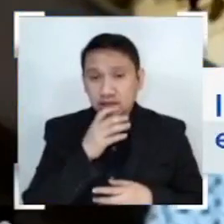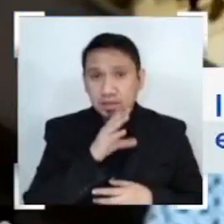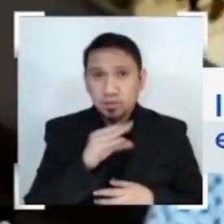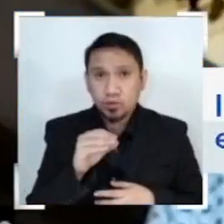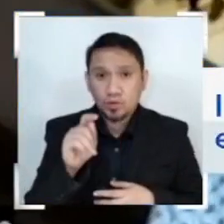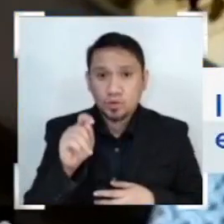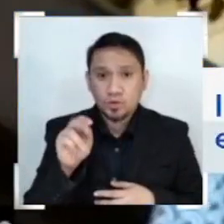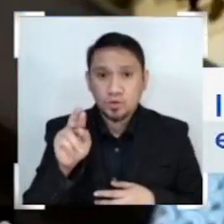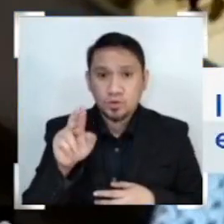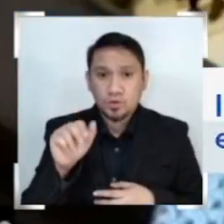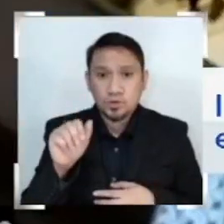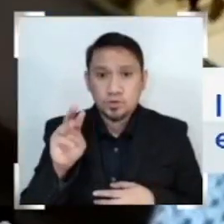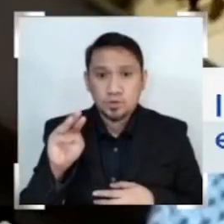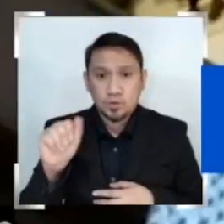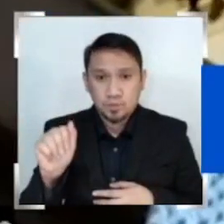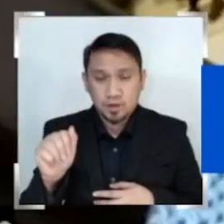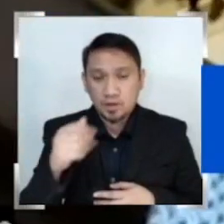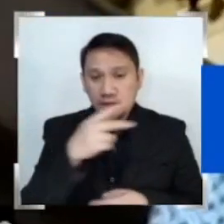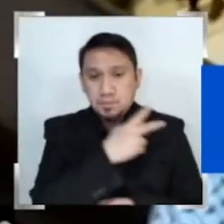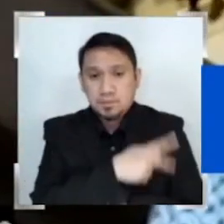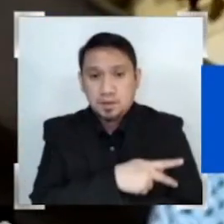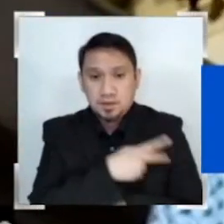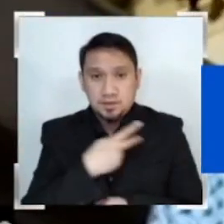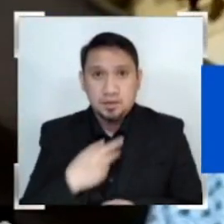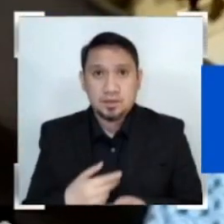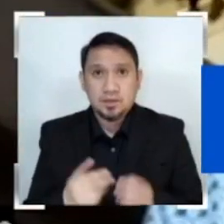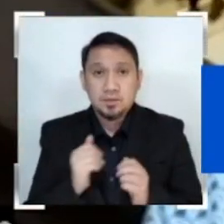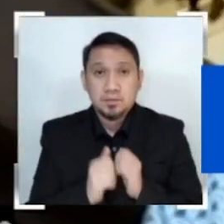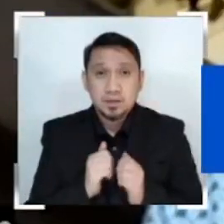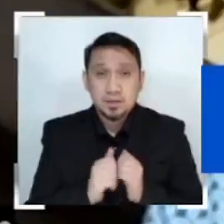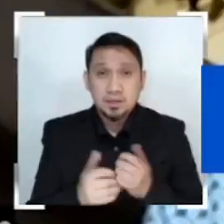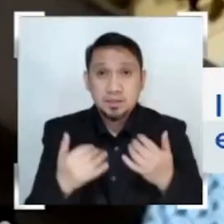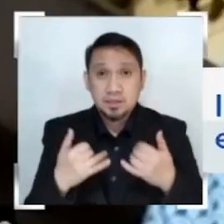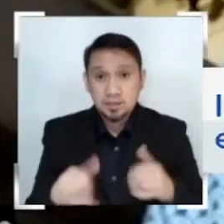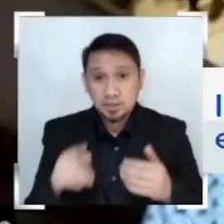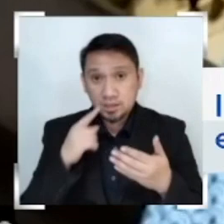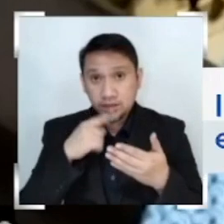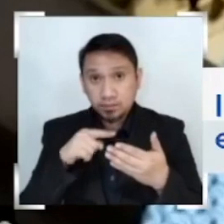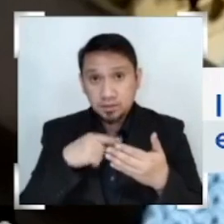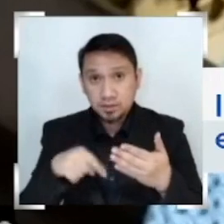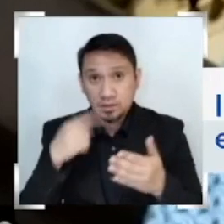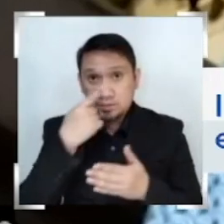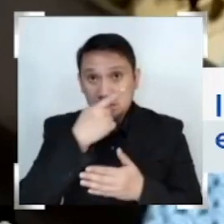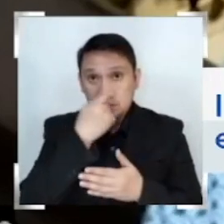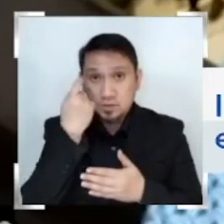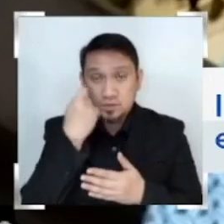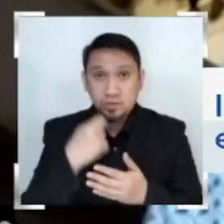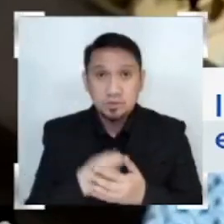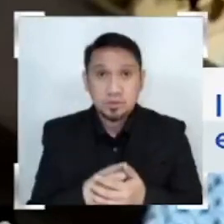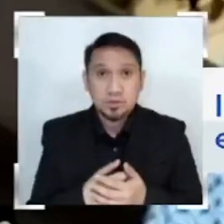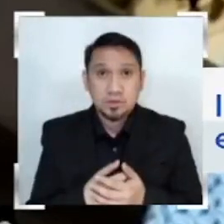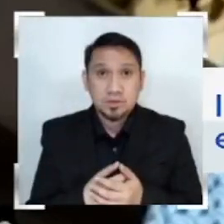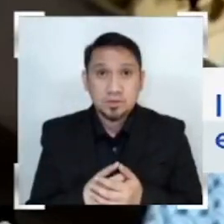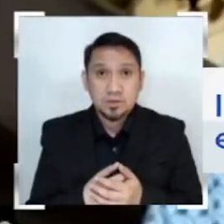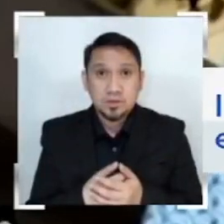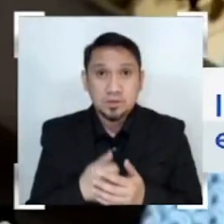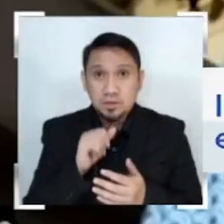siguro po ngayon na yung panahon na sila nagpapatingin dahil na medyo hindi na masyadong